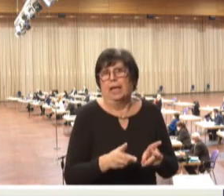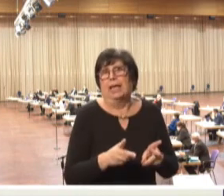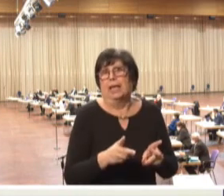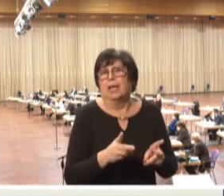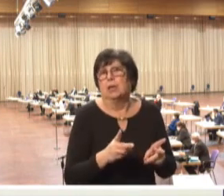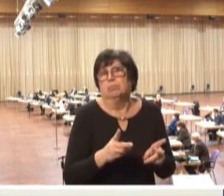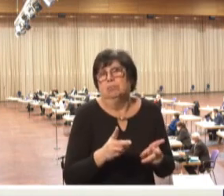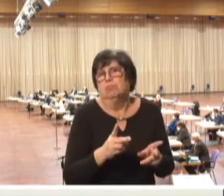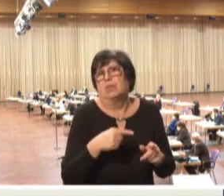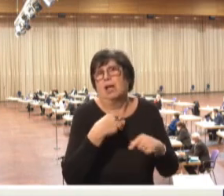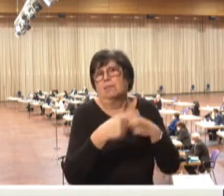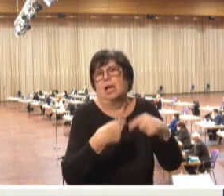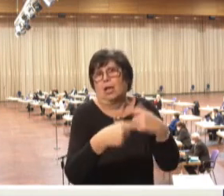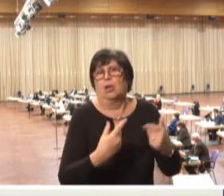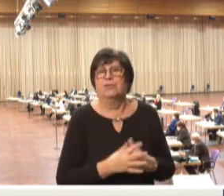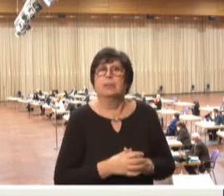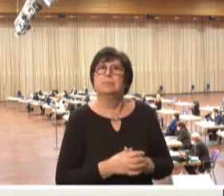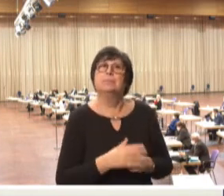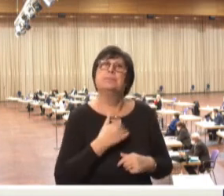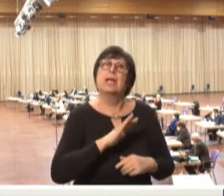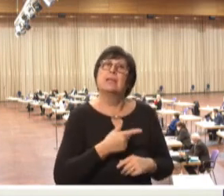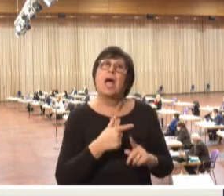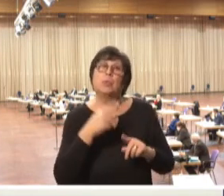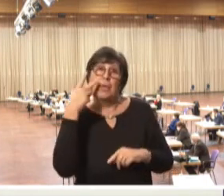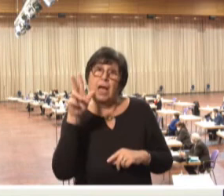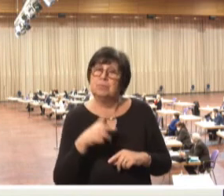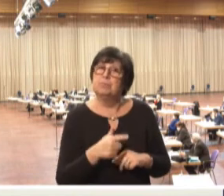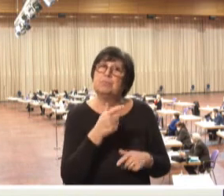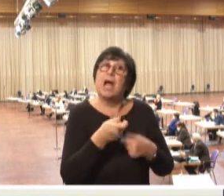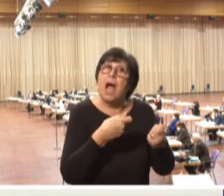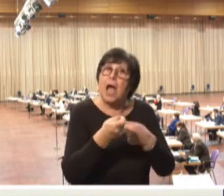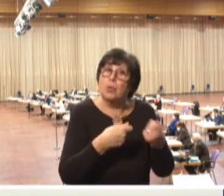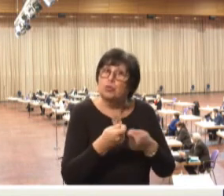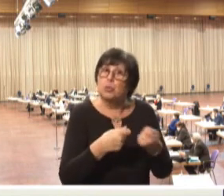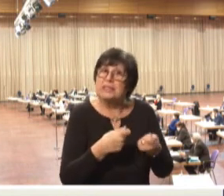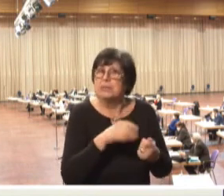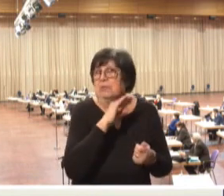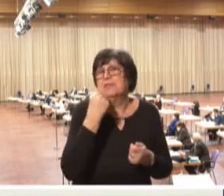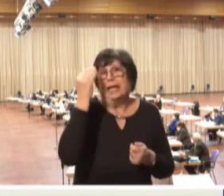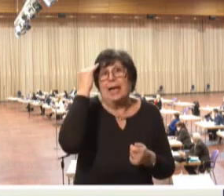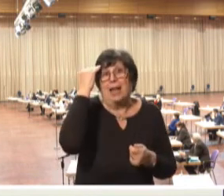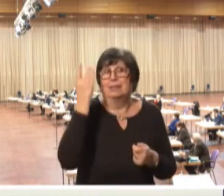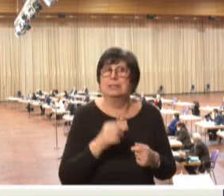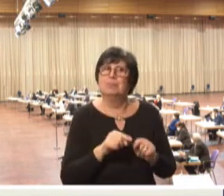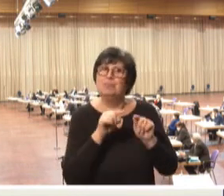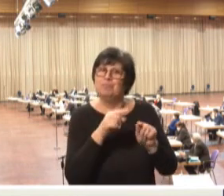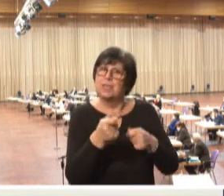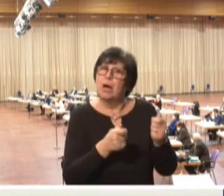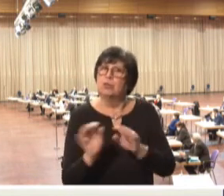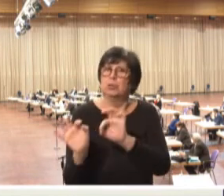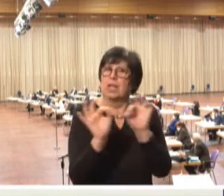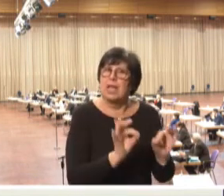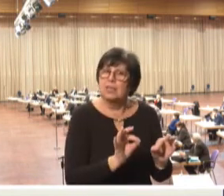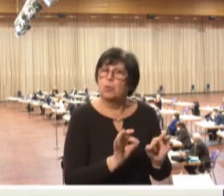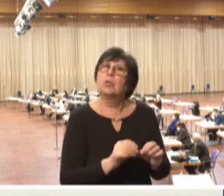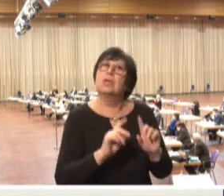werden. Meine Damen und Herren, der Ausschuss, wie gesagt, man lernt mit jedem Ausschuss dazu. Auch diese Ausschussleitung hat auch